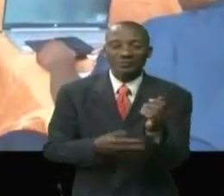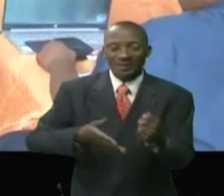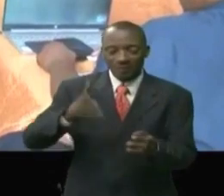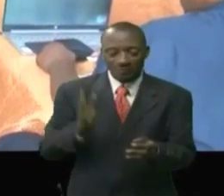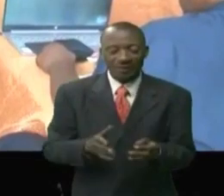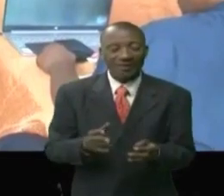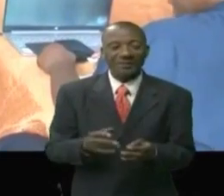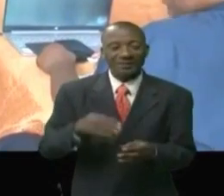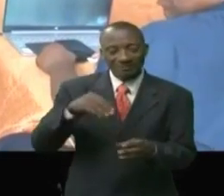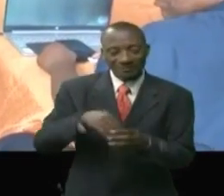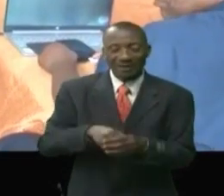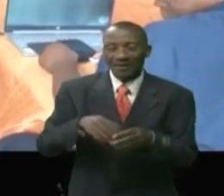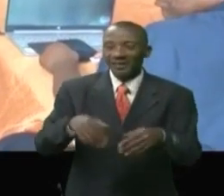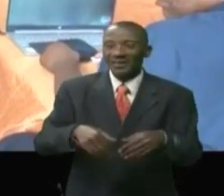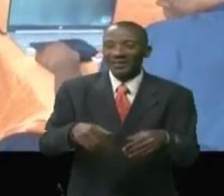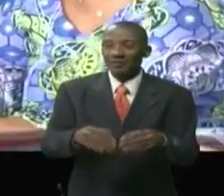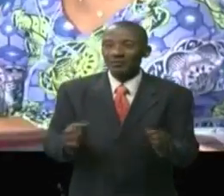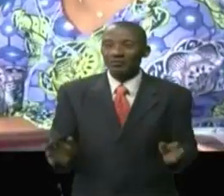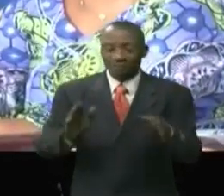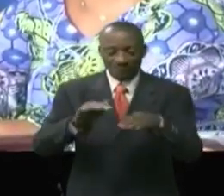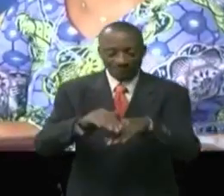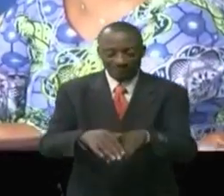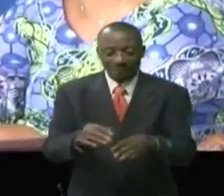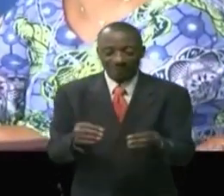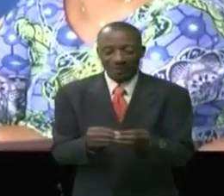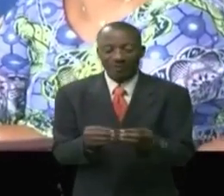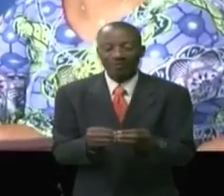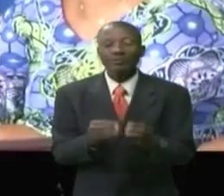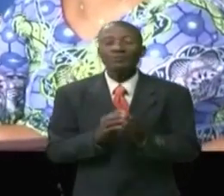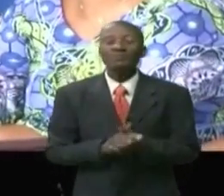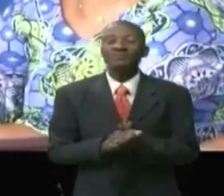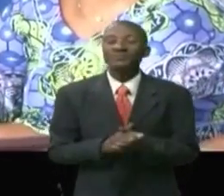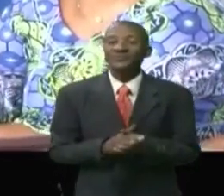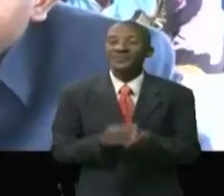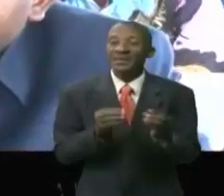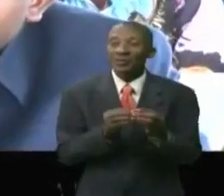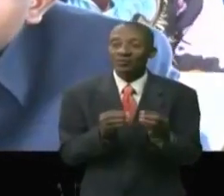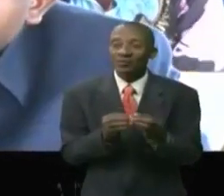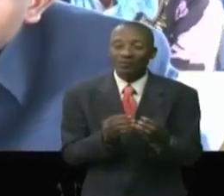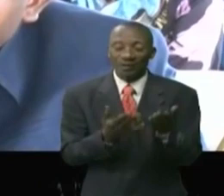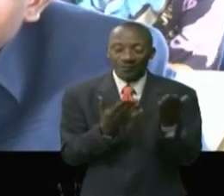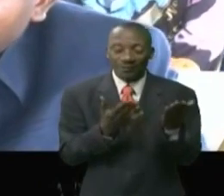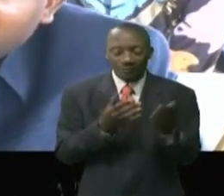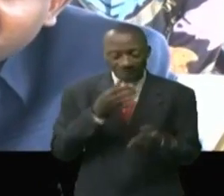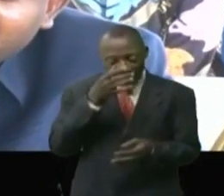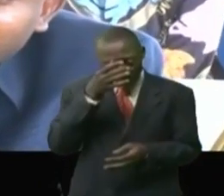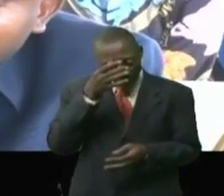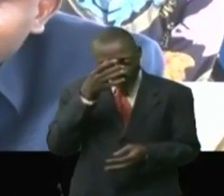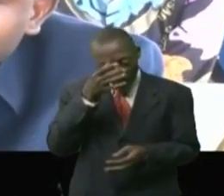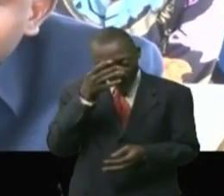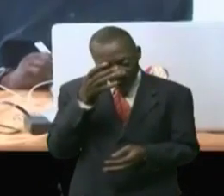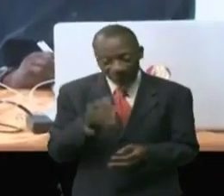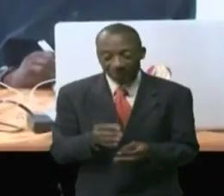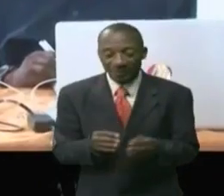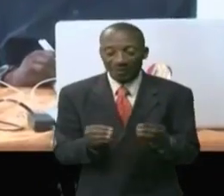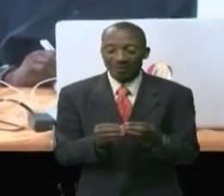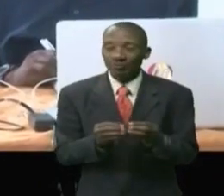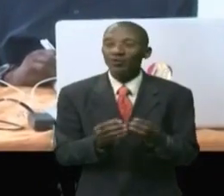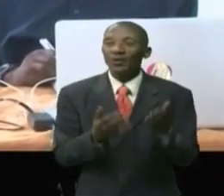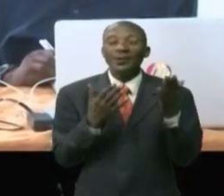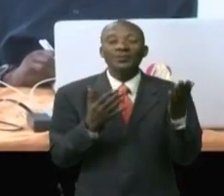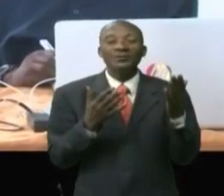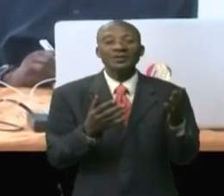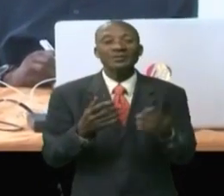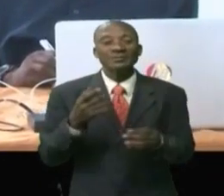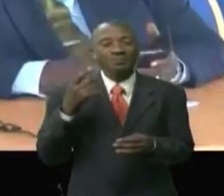s'activent à l'analyse de la loi des finances exercice 2024 déclaré récemment recevable à l'Assemblée nationale pour la